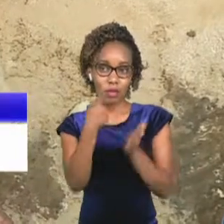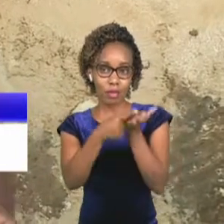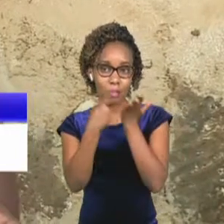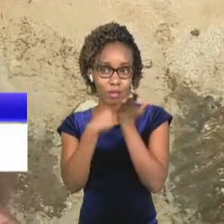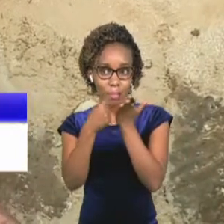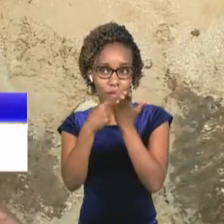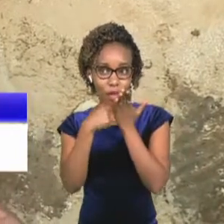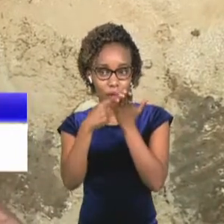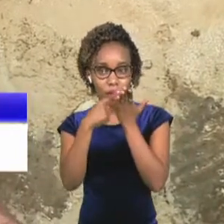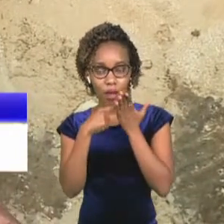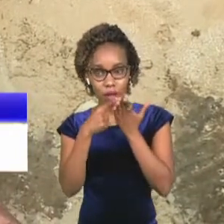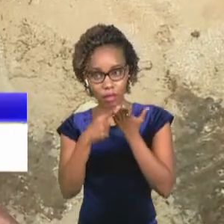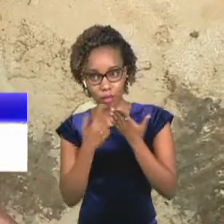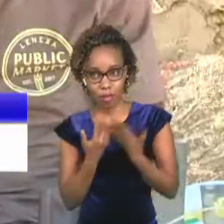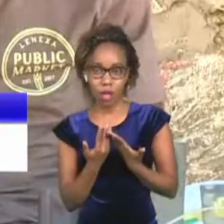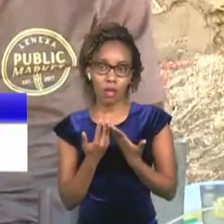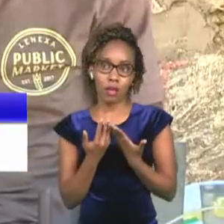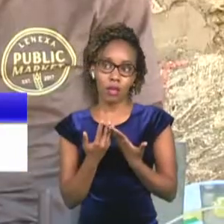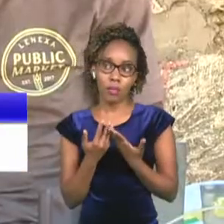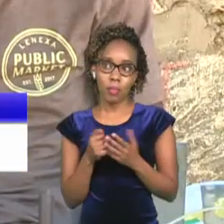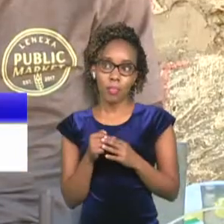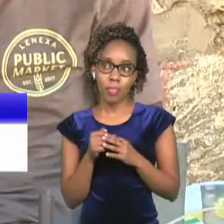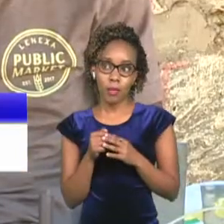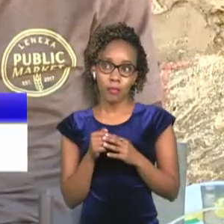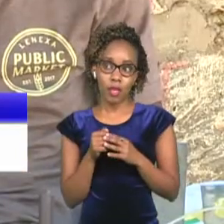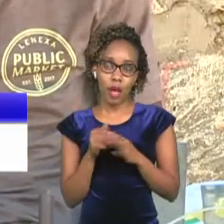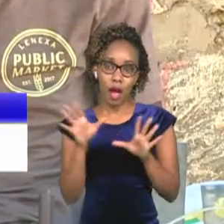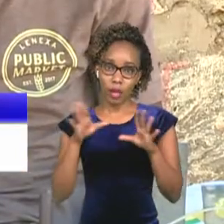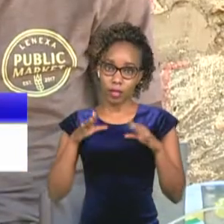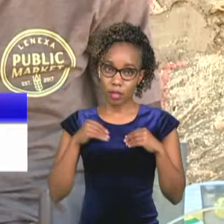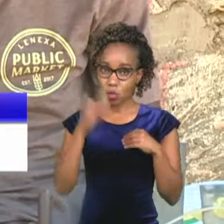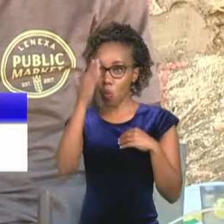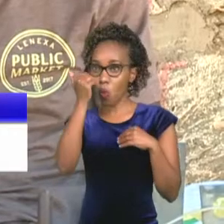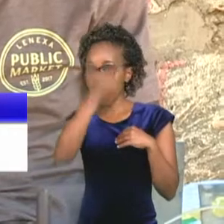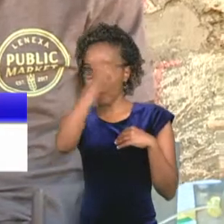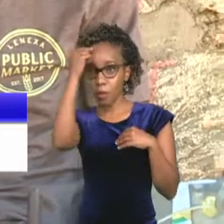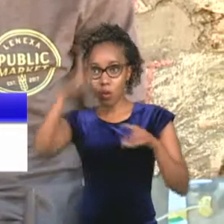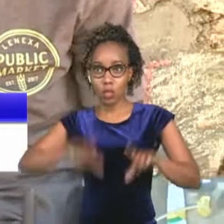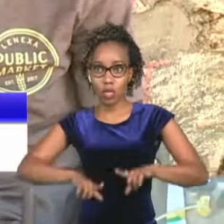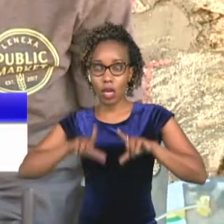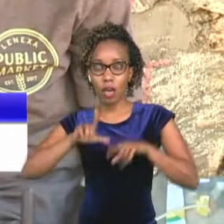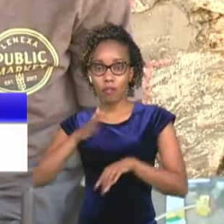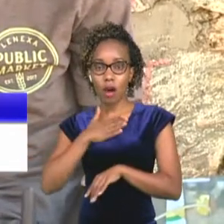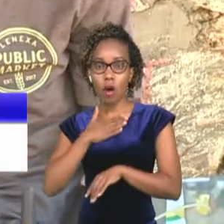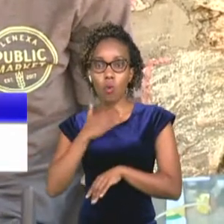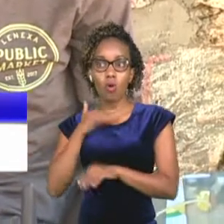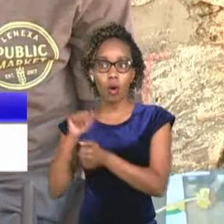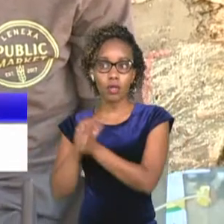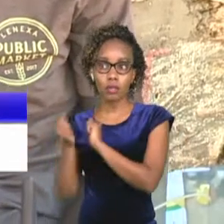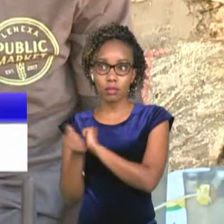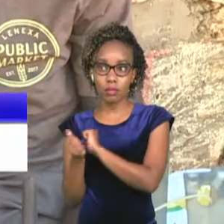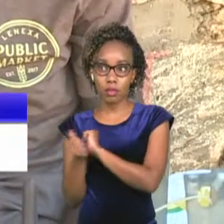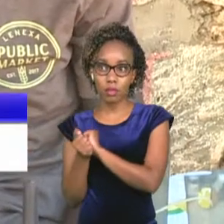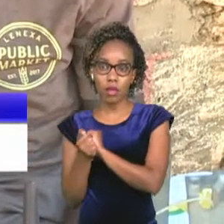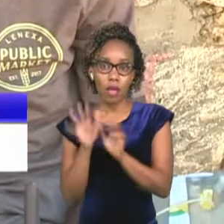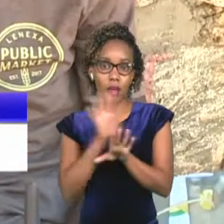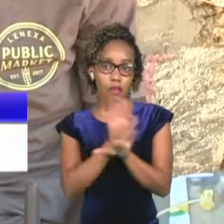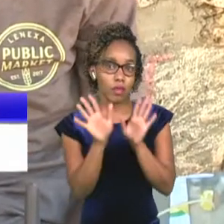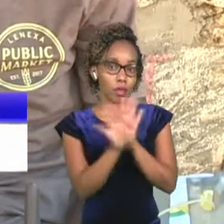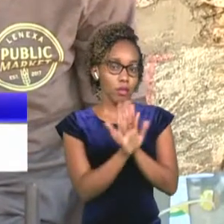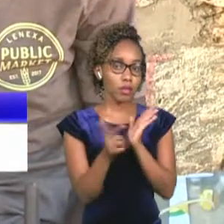wajiulize swali mingi kama hatujafika hapo. Nakubali kwa sababu tunataka maisha yetu at least change. Kila kitu inaenda